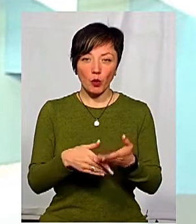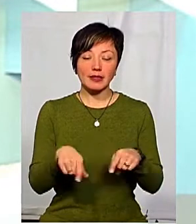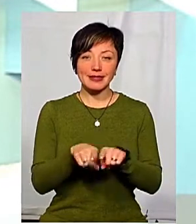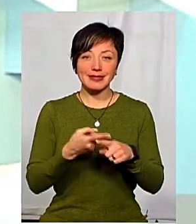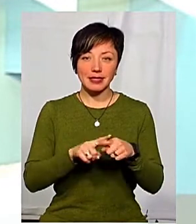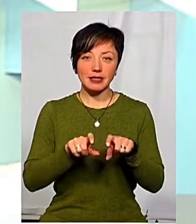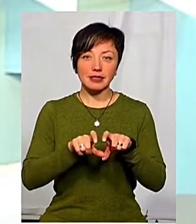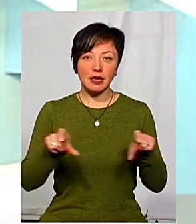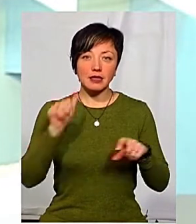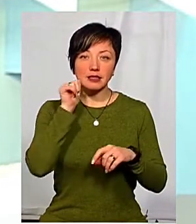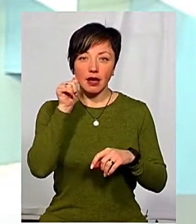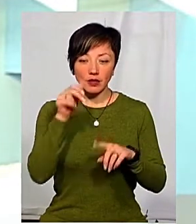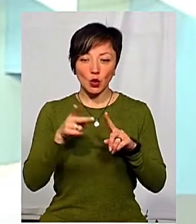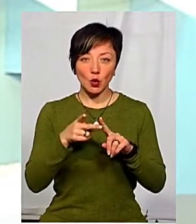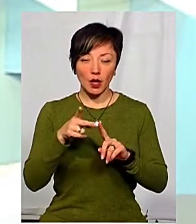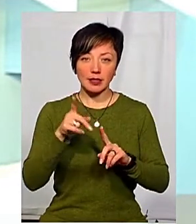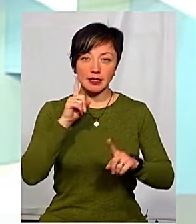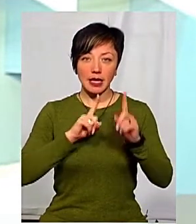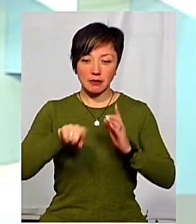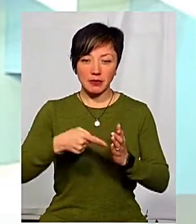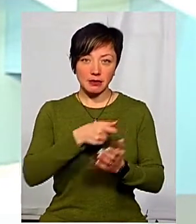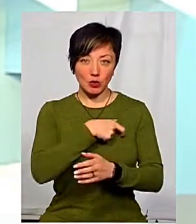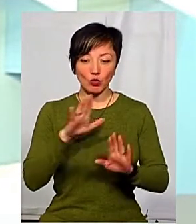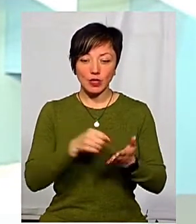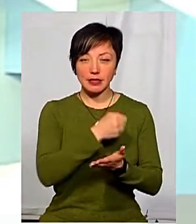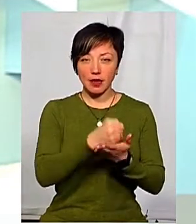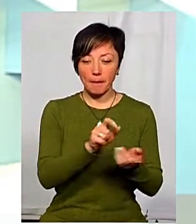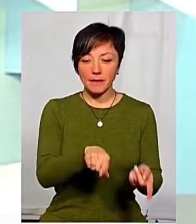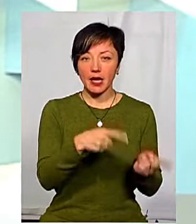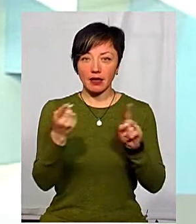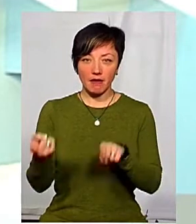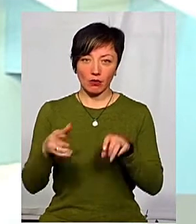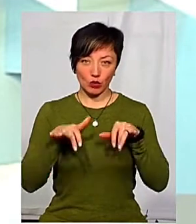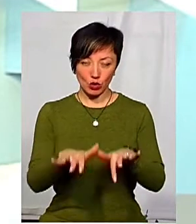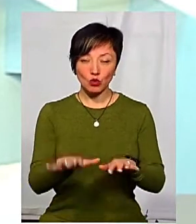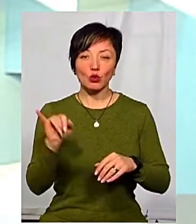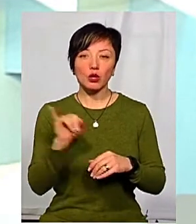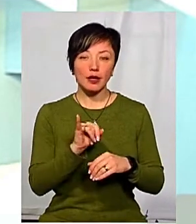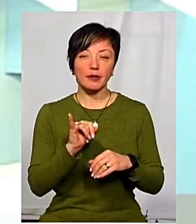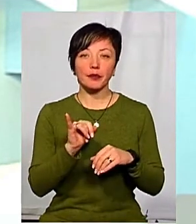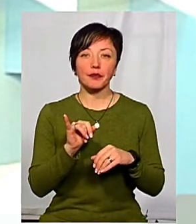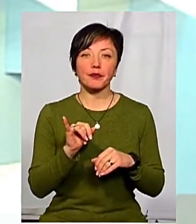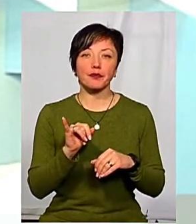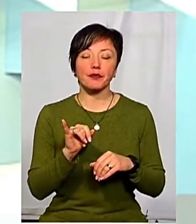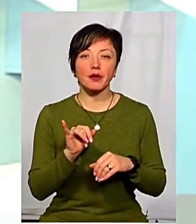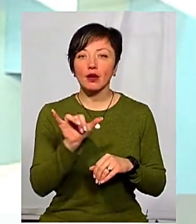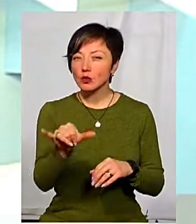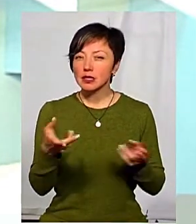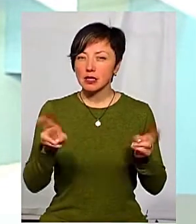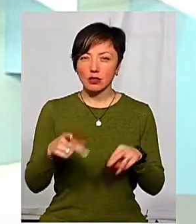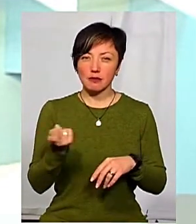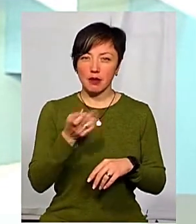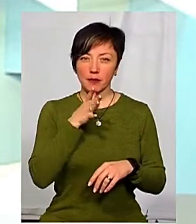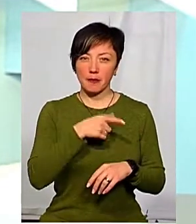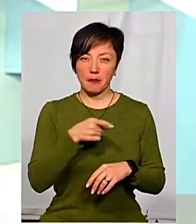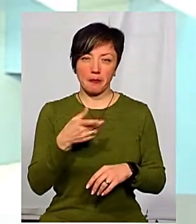також завтра, друга сесія міської ради, яка буде затверджувати передавальний баланс. І в них залишається